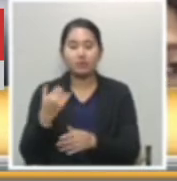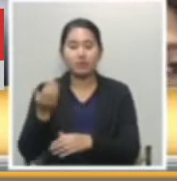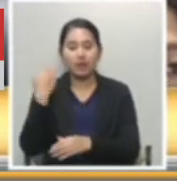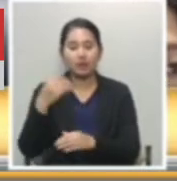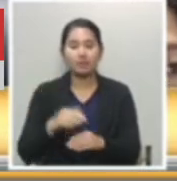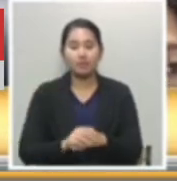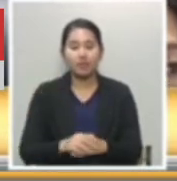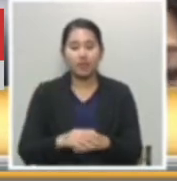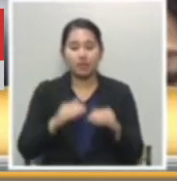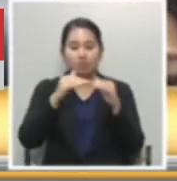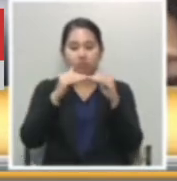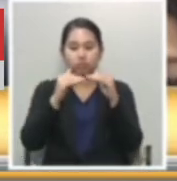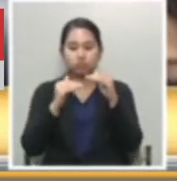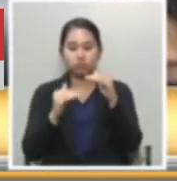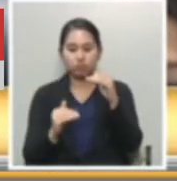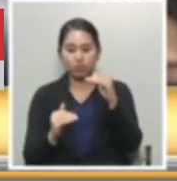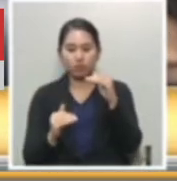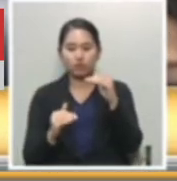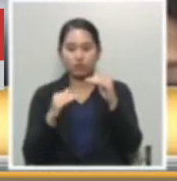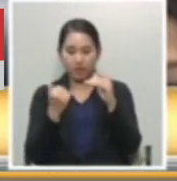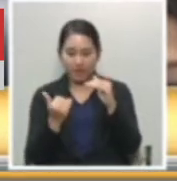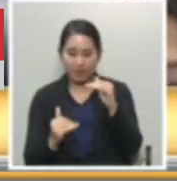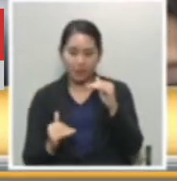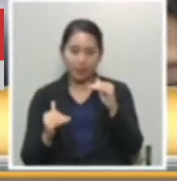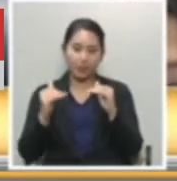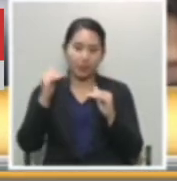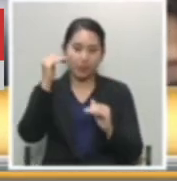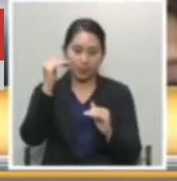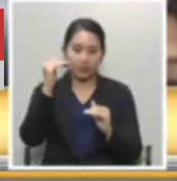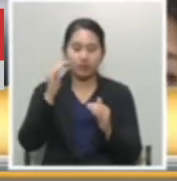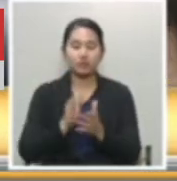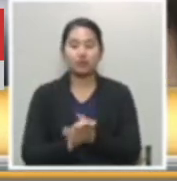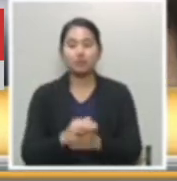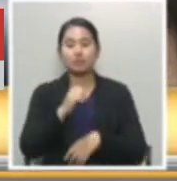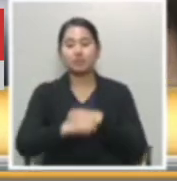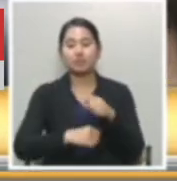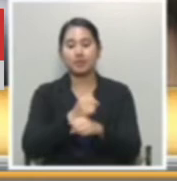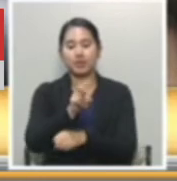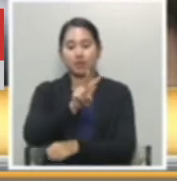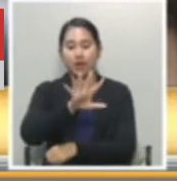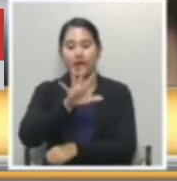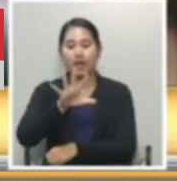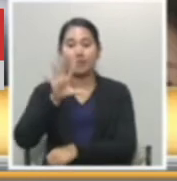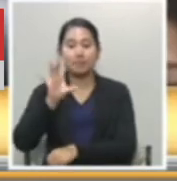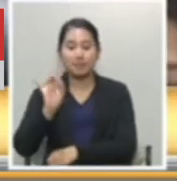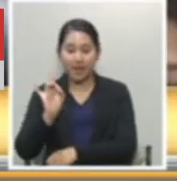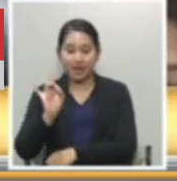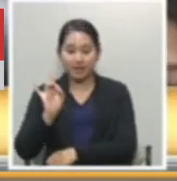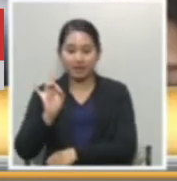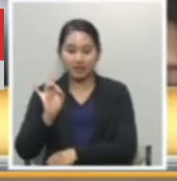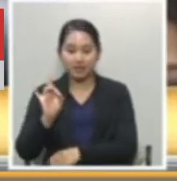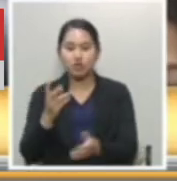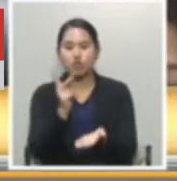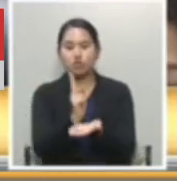บบนี้ครั้งนี้มันขึ้นอย่างนี้ครับท่านประธานนะครับปี58ท่านกู้น้อยครับ 250,000 ล้านบา